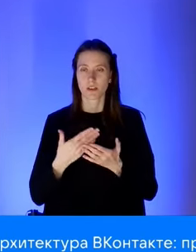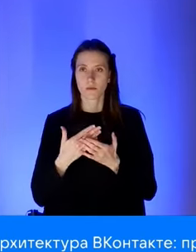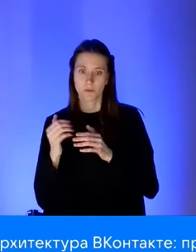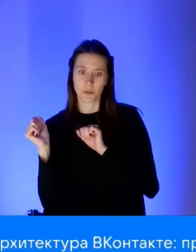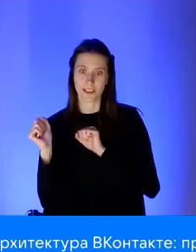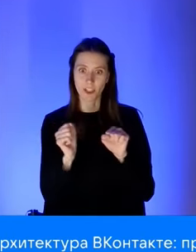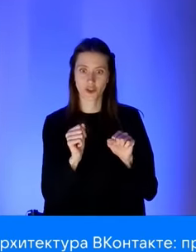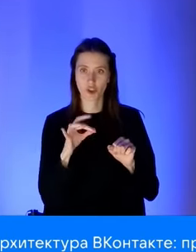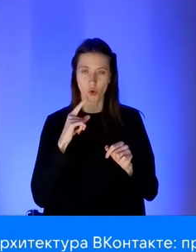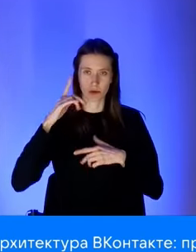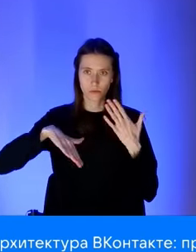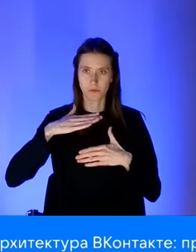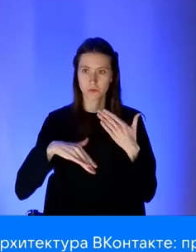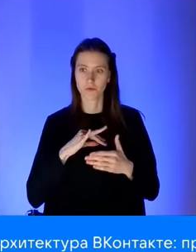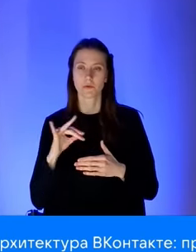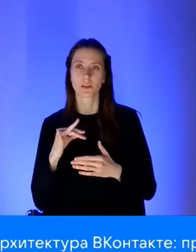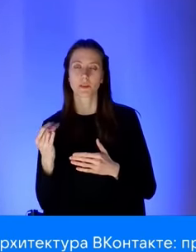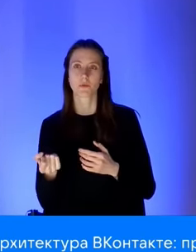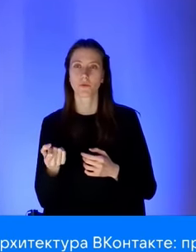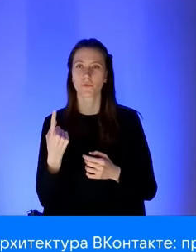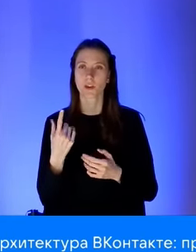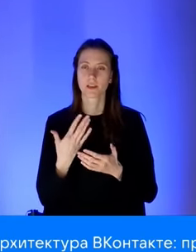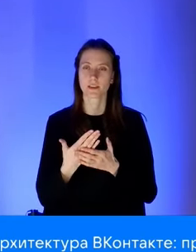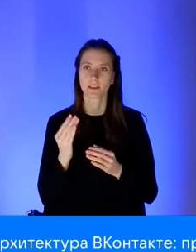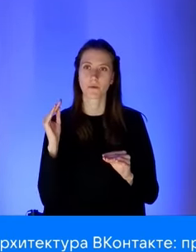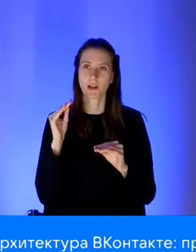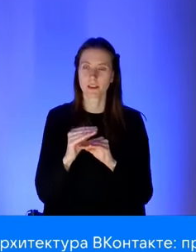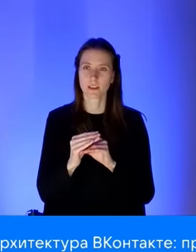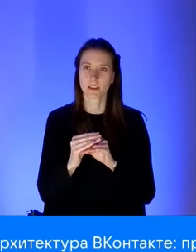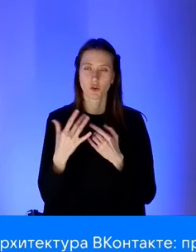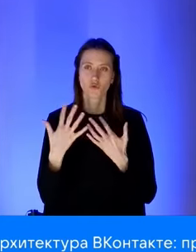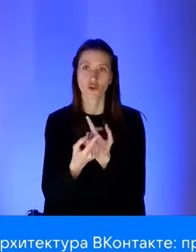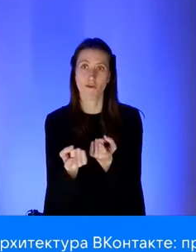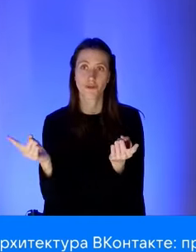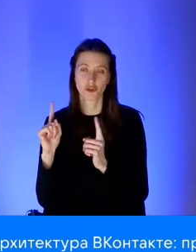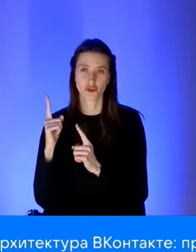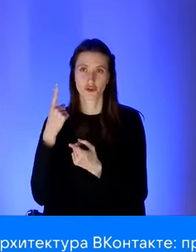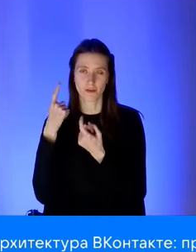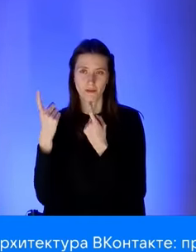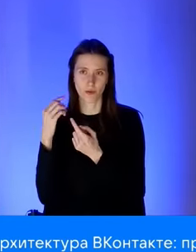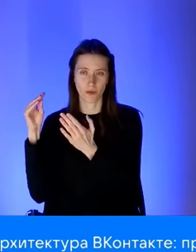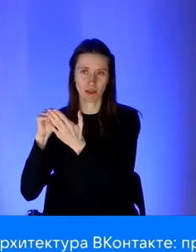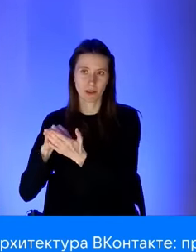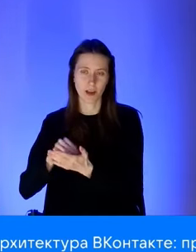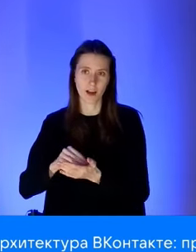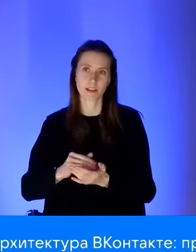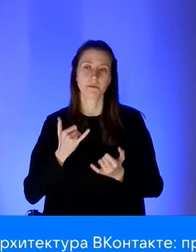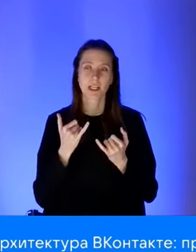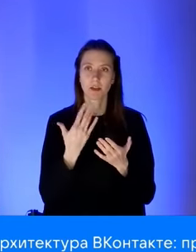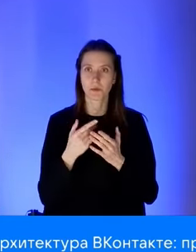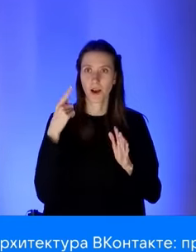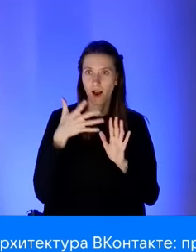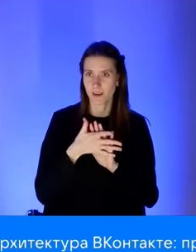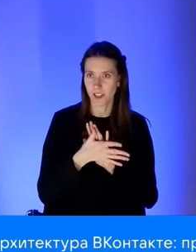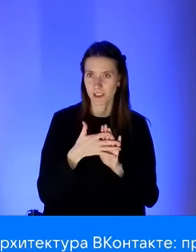метрик появляется Kit in House появляется дополнительные уже внешние базы данных такие как кликхаус для аналитики В общем